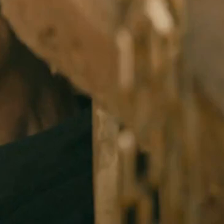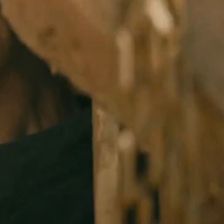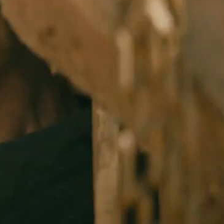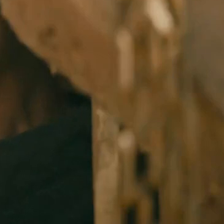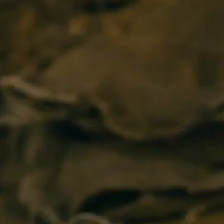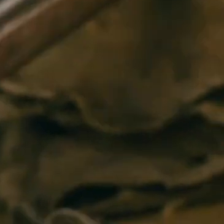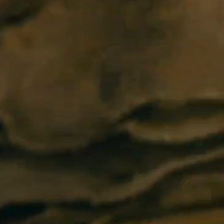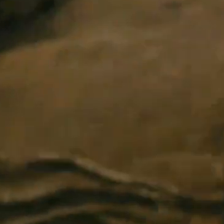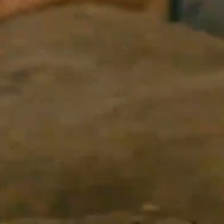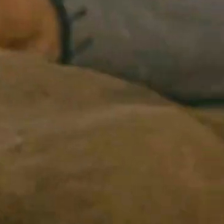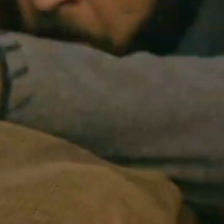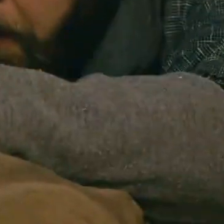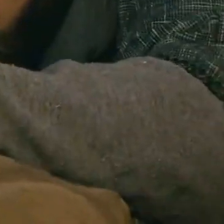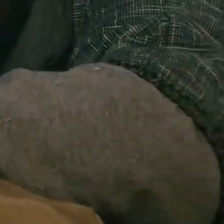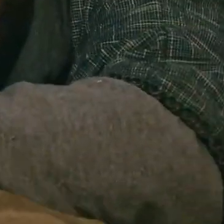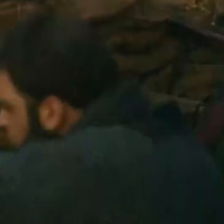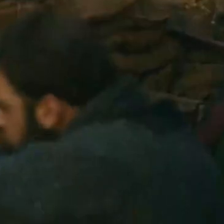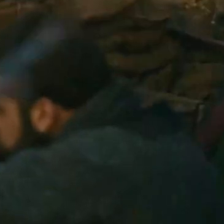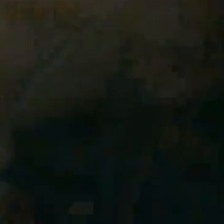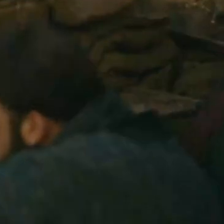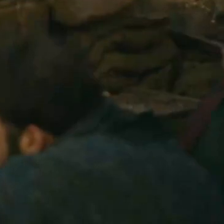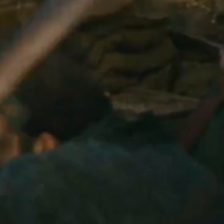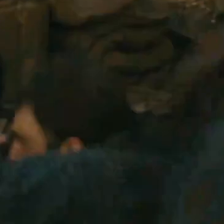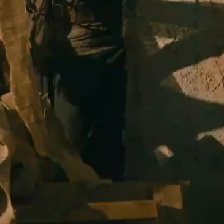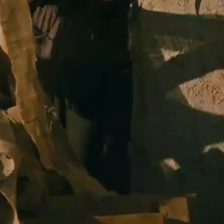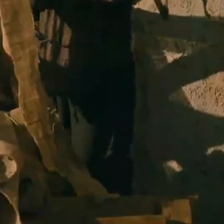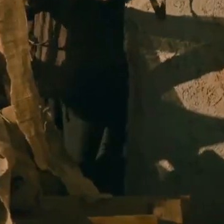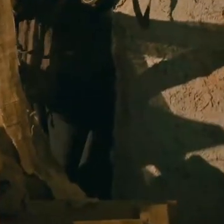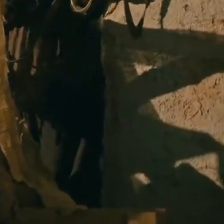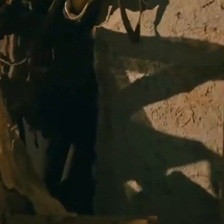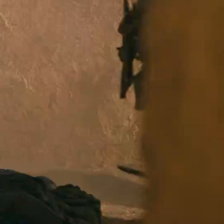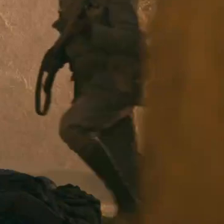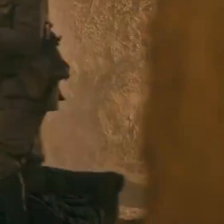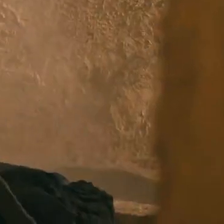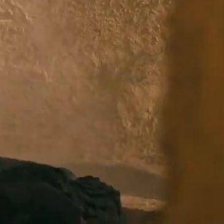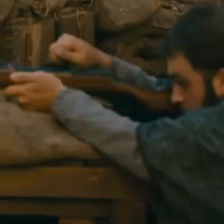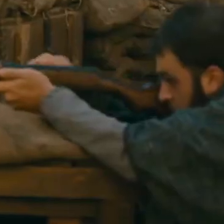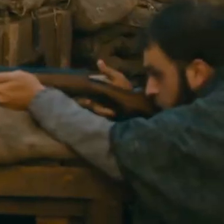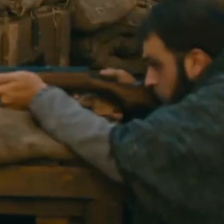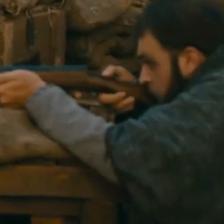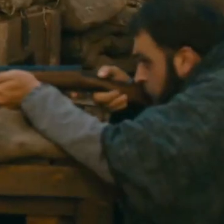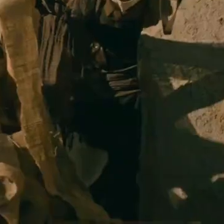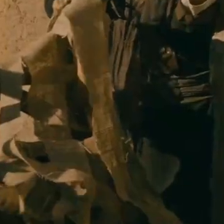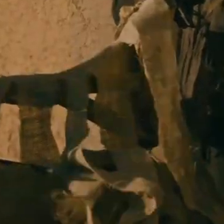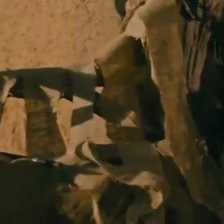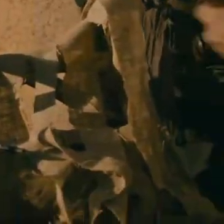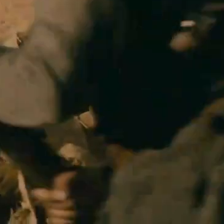Ahmetli binanın önündeki siperde. Hasan'la genç kumral bir bedevi de yan tarafta.